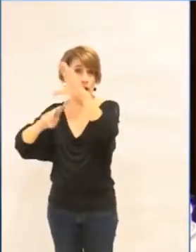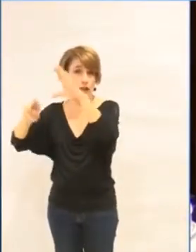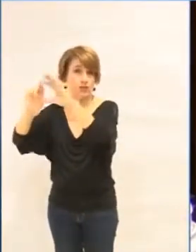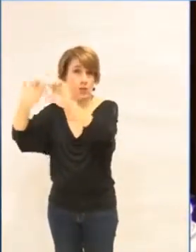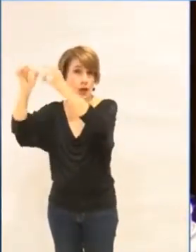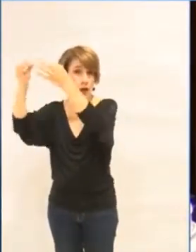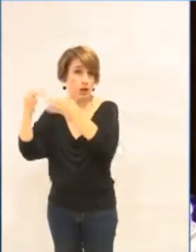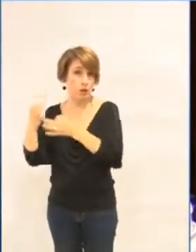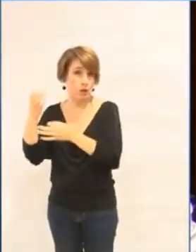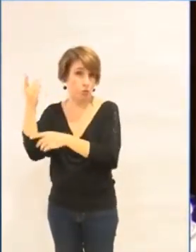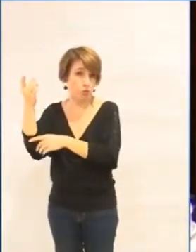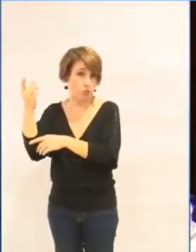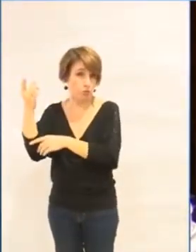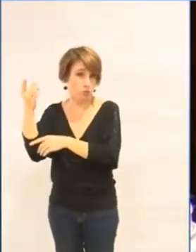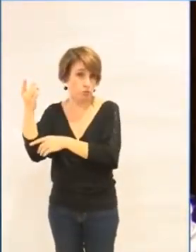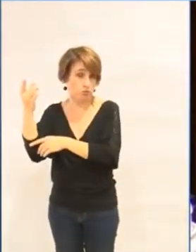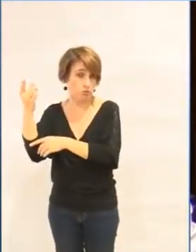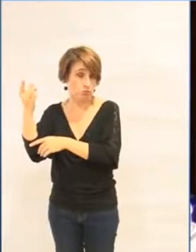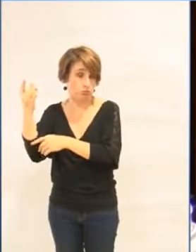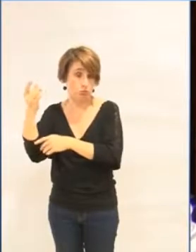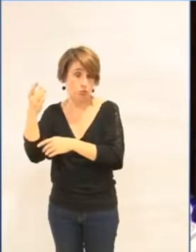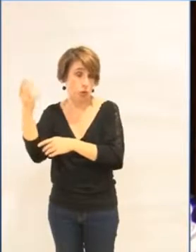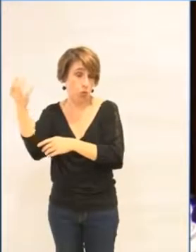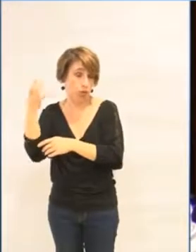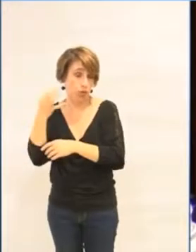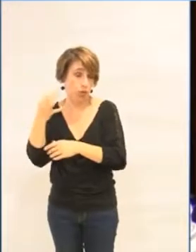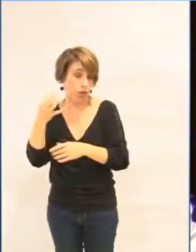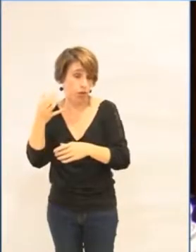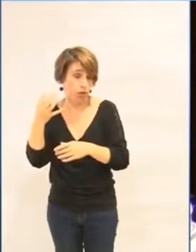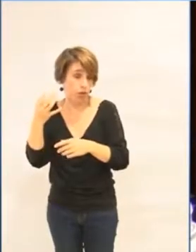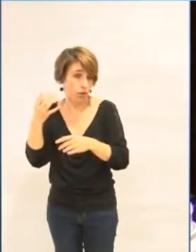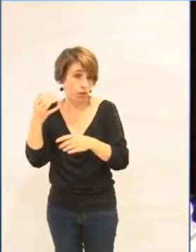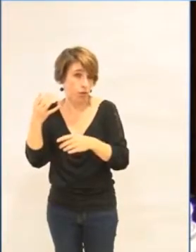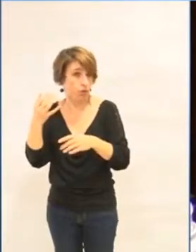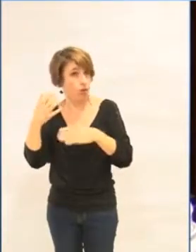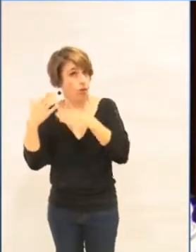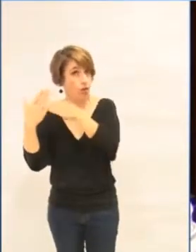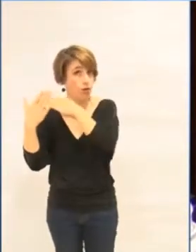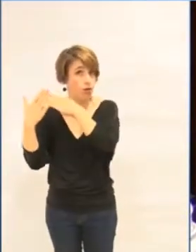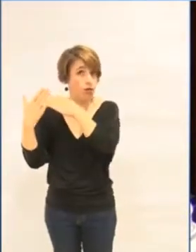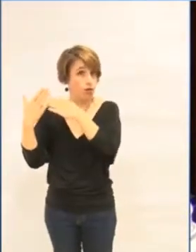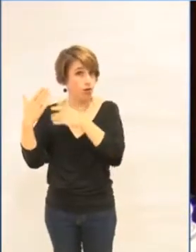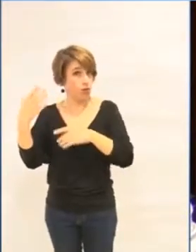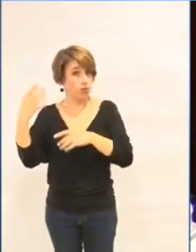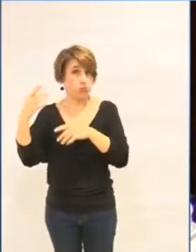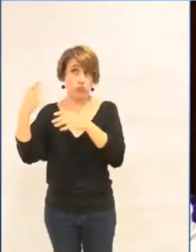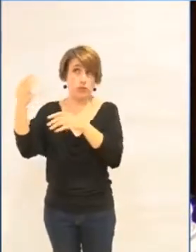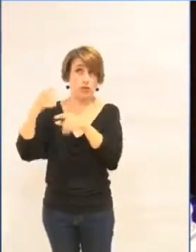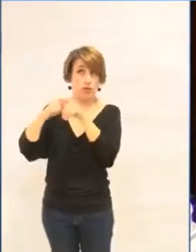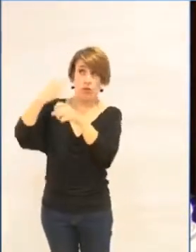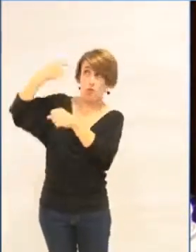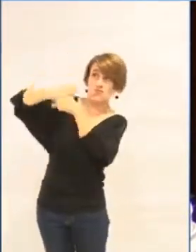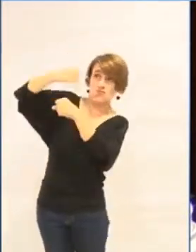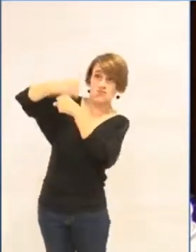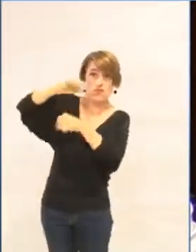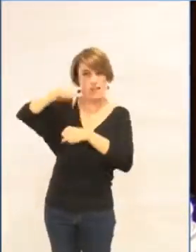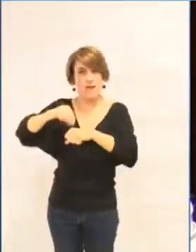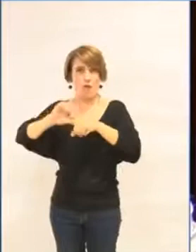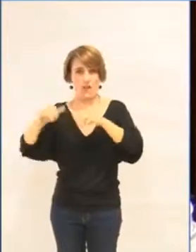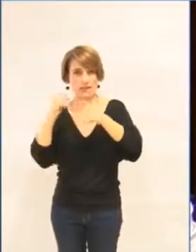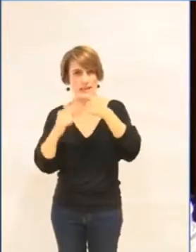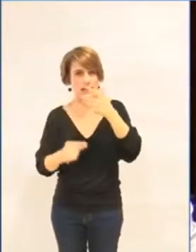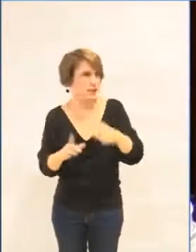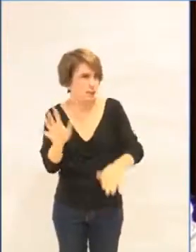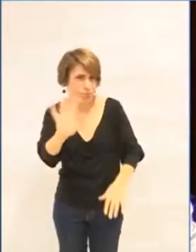qui serait une erreur, de nous imposer des lignes directrices en termes de politique publique. Ce n'est pas